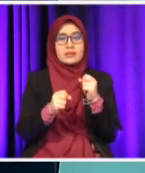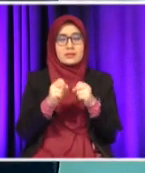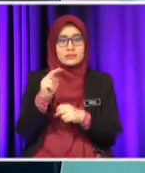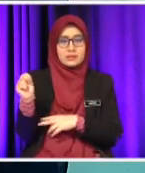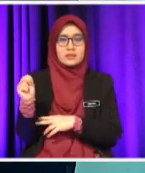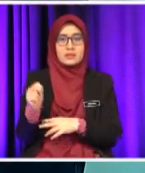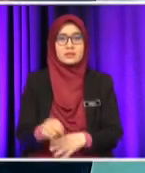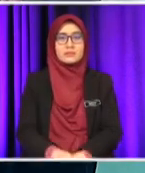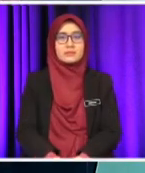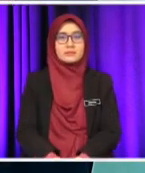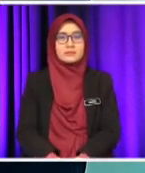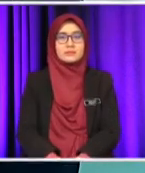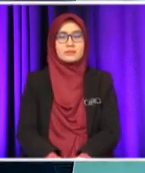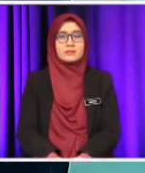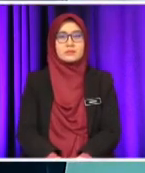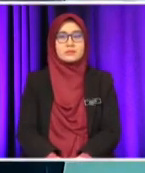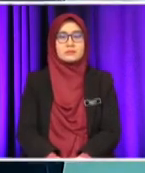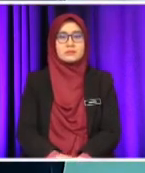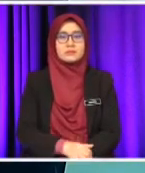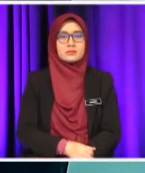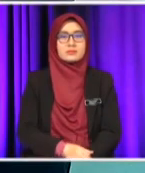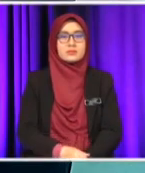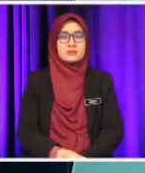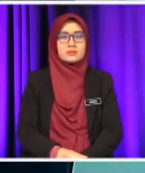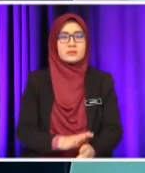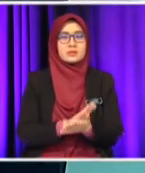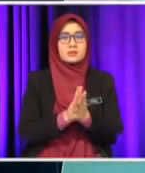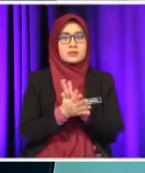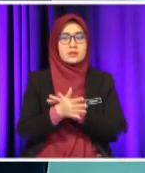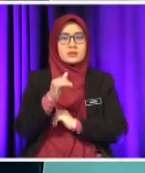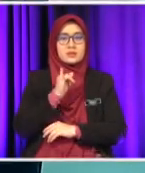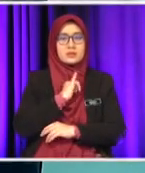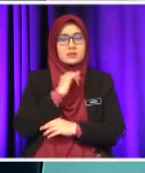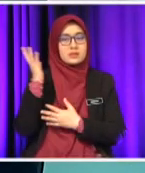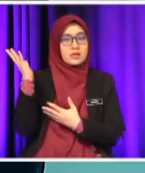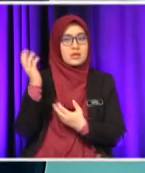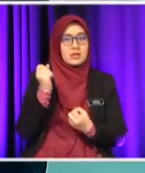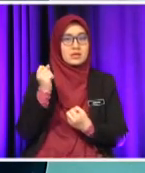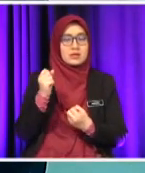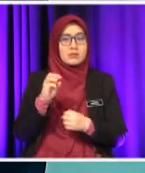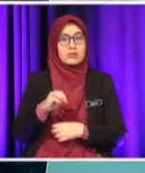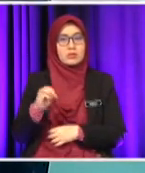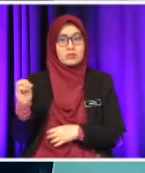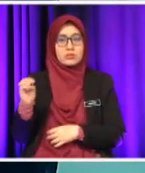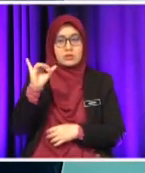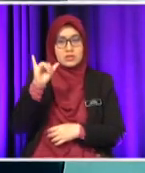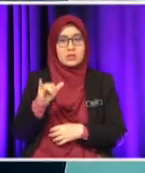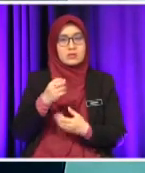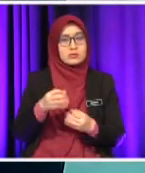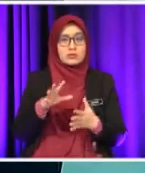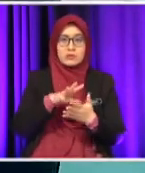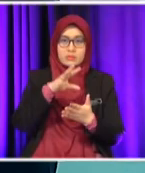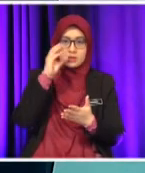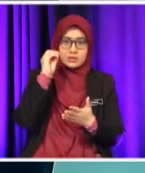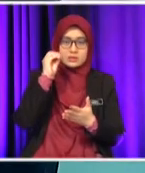negara ya untuk menghiasi akuarium nih jadi saya ada murid-murid ini anda belajar bahasa ini boleh ambil peluang untuk kita